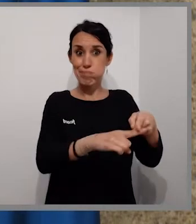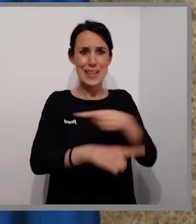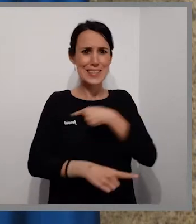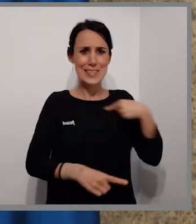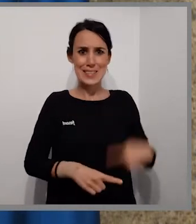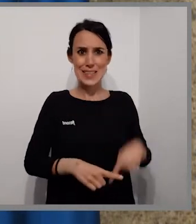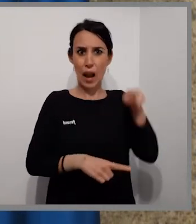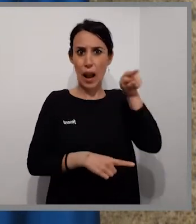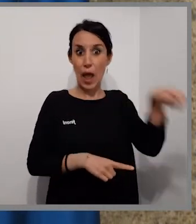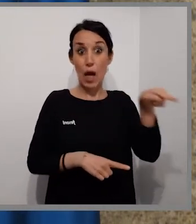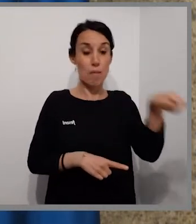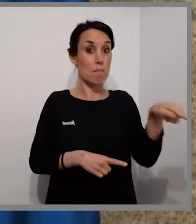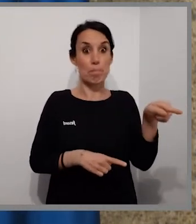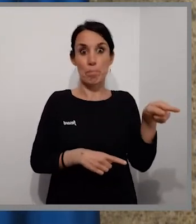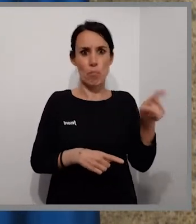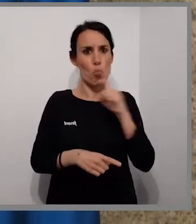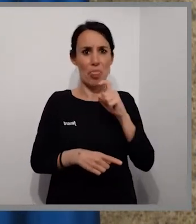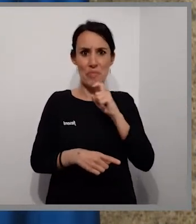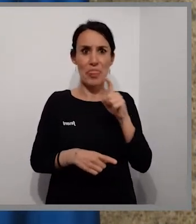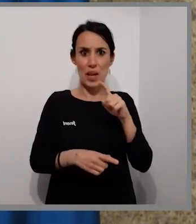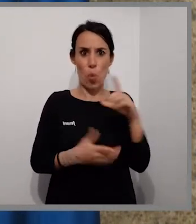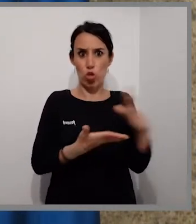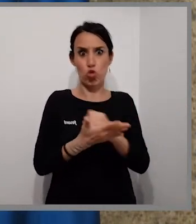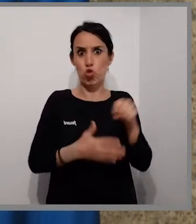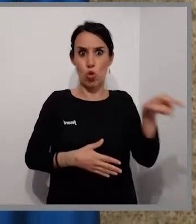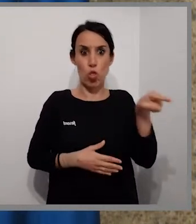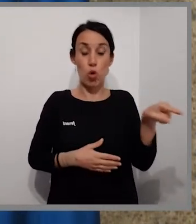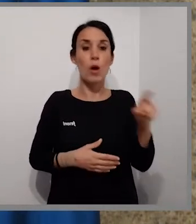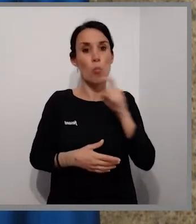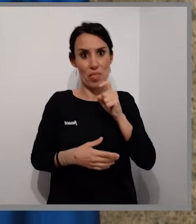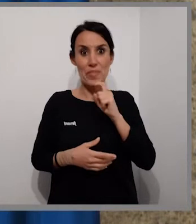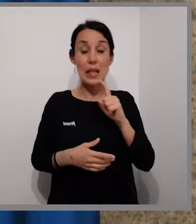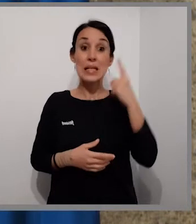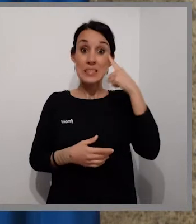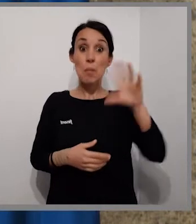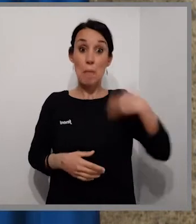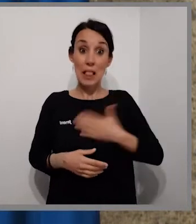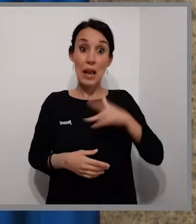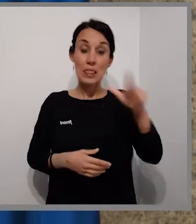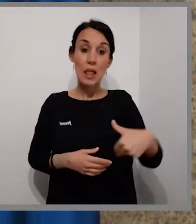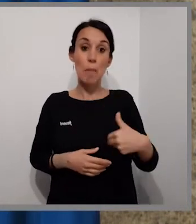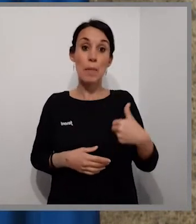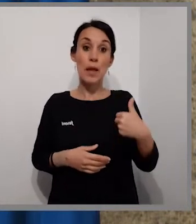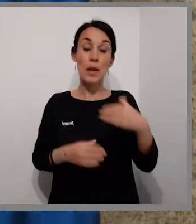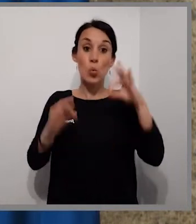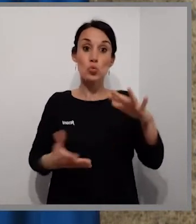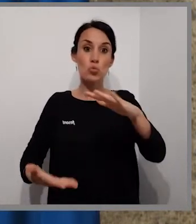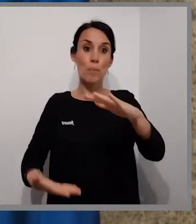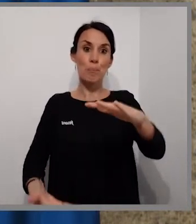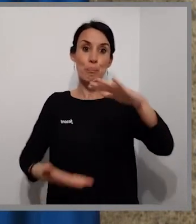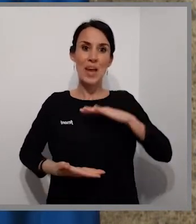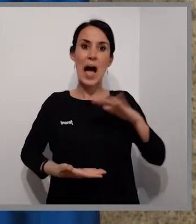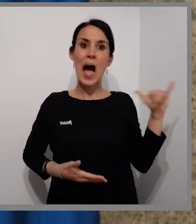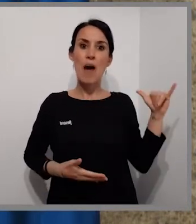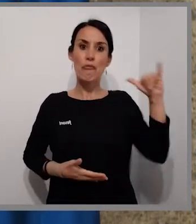a la Xina com ho està sent en aquests moments, la veritat és que és complex. Però, com saben també, demà tindrem